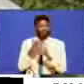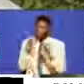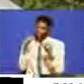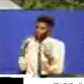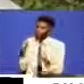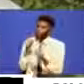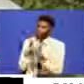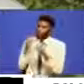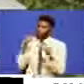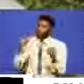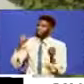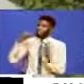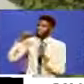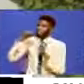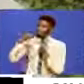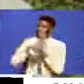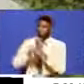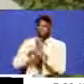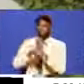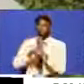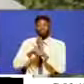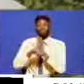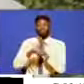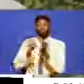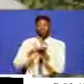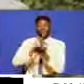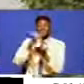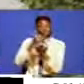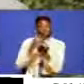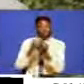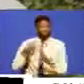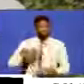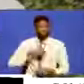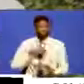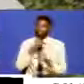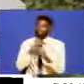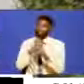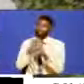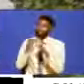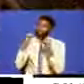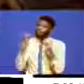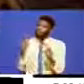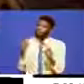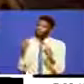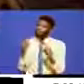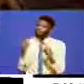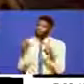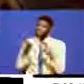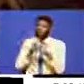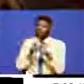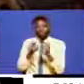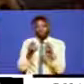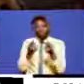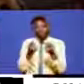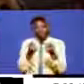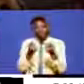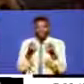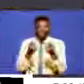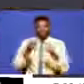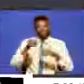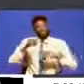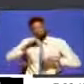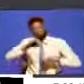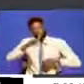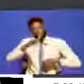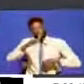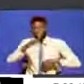sana. Kipindi hicho tulikuwa tunajituma na kimapato mapato yalikuwa chini. Usanii wa